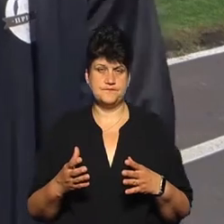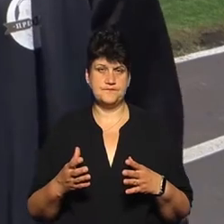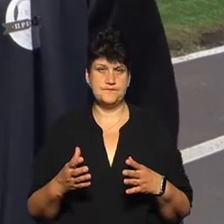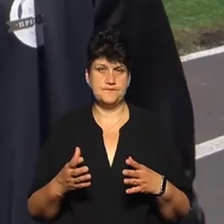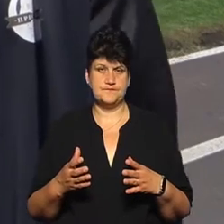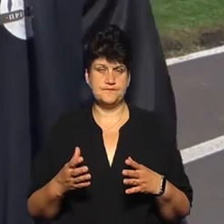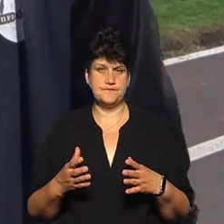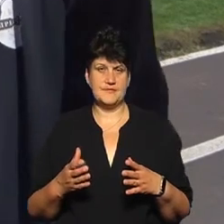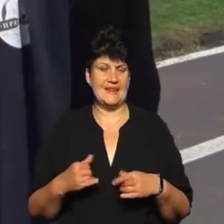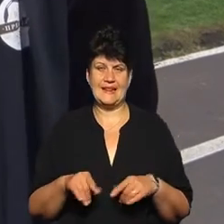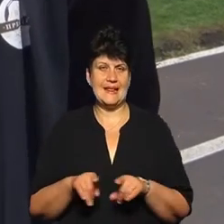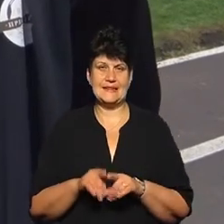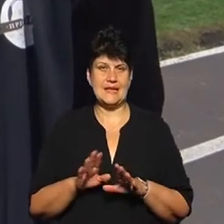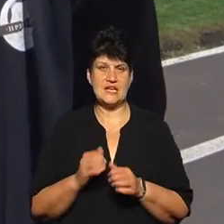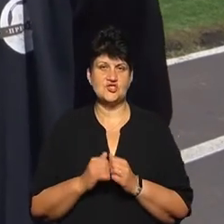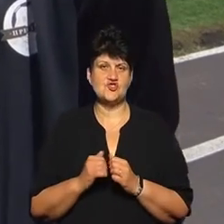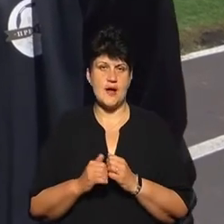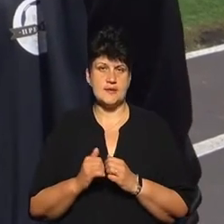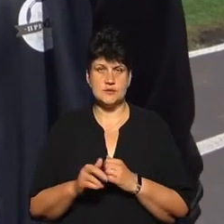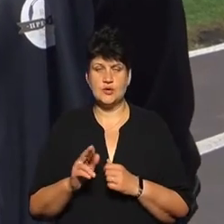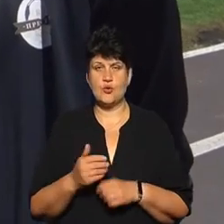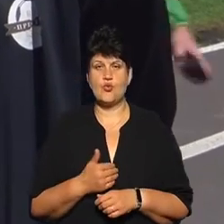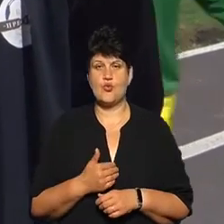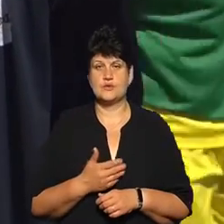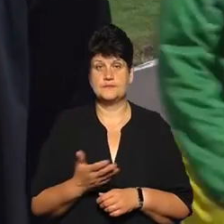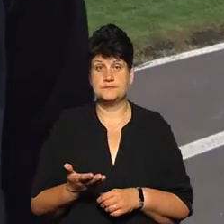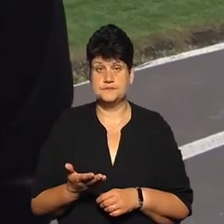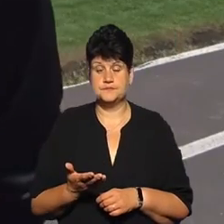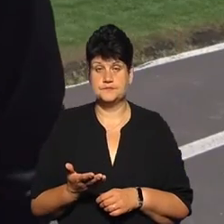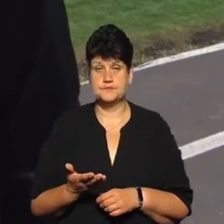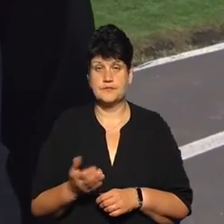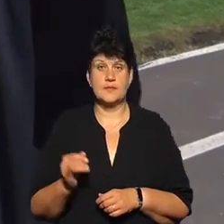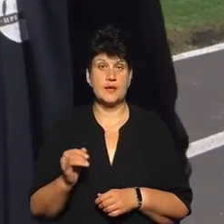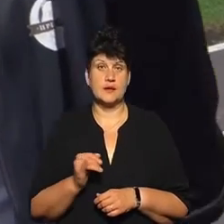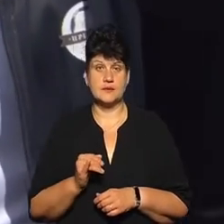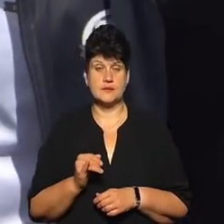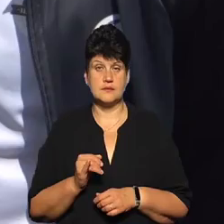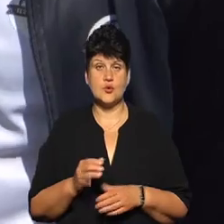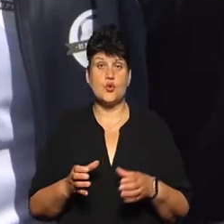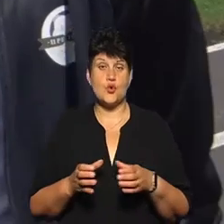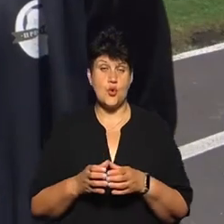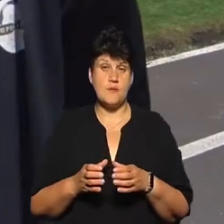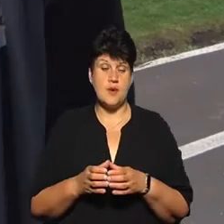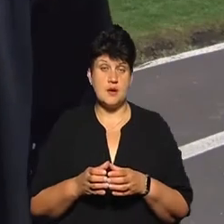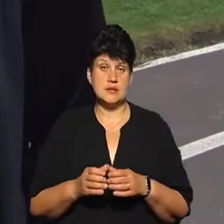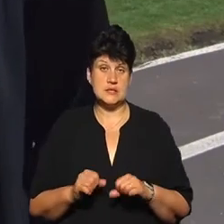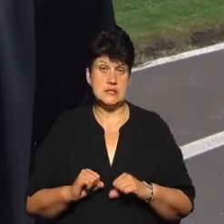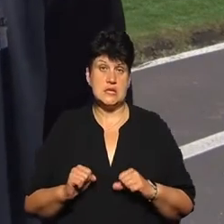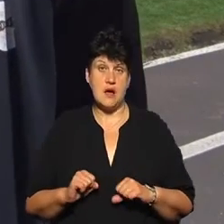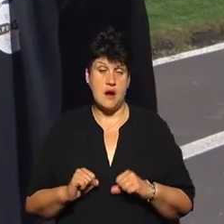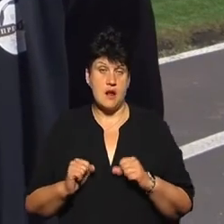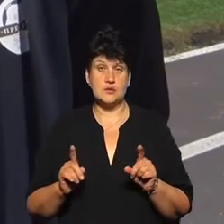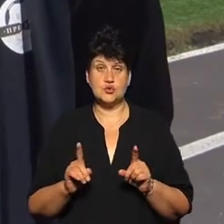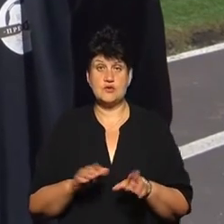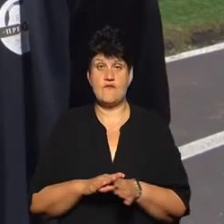не так часто, як би хотілося. І команда старалася щось виконувати,